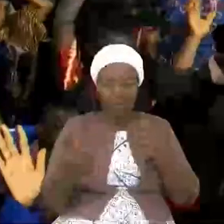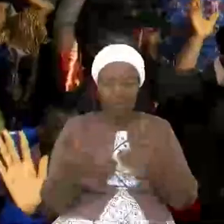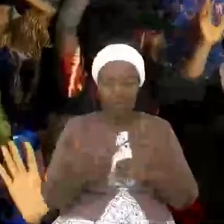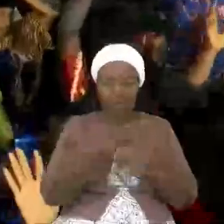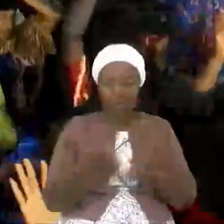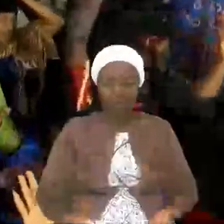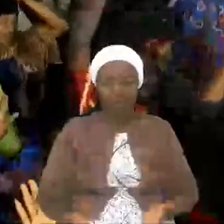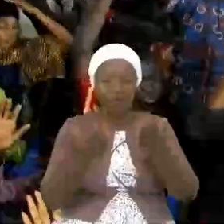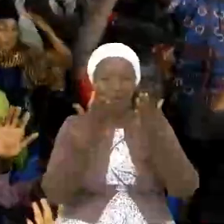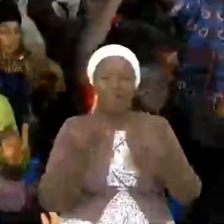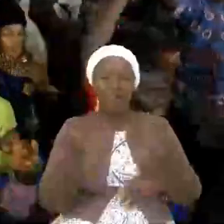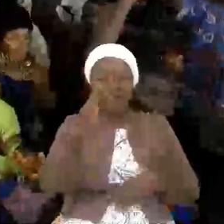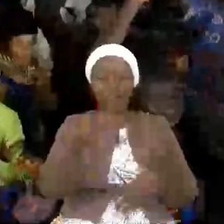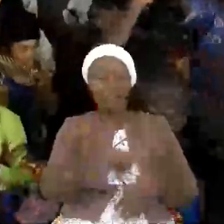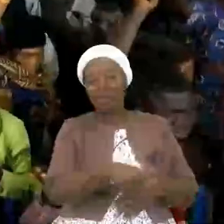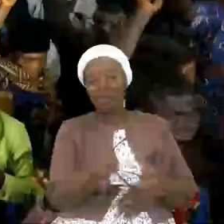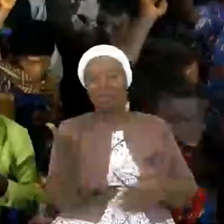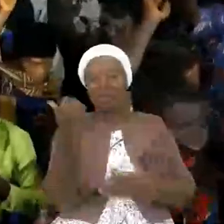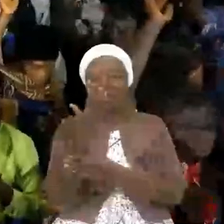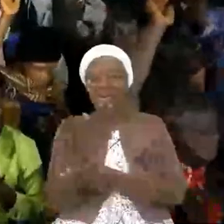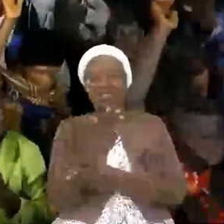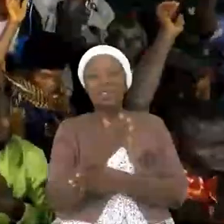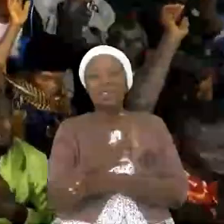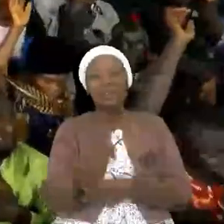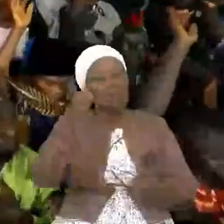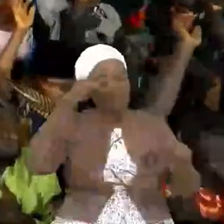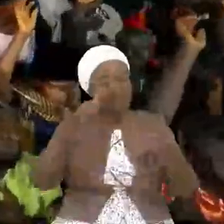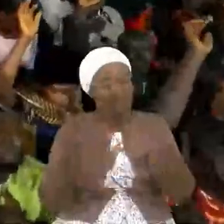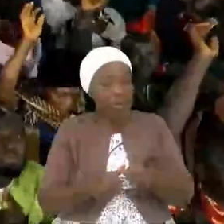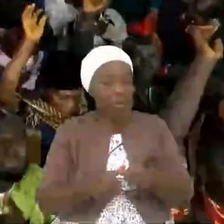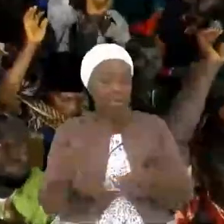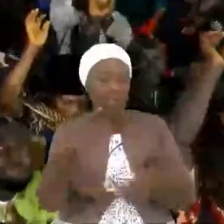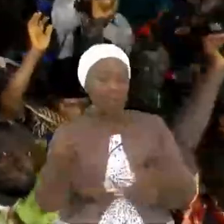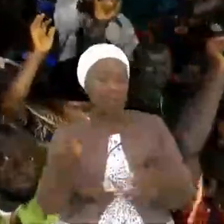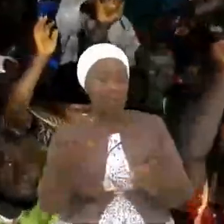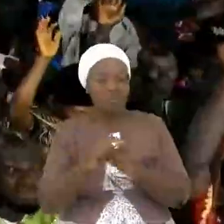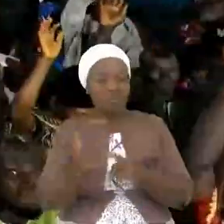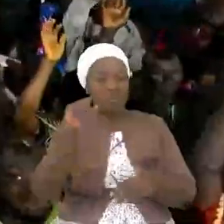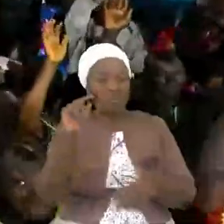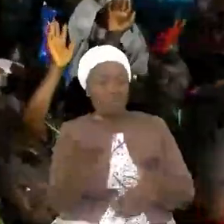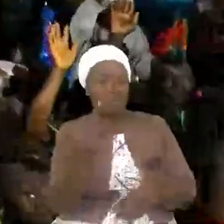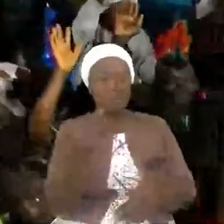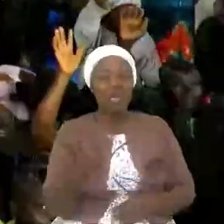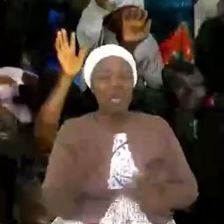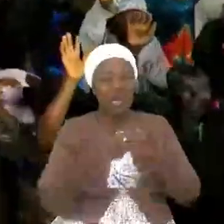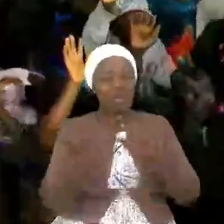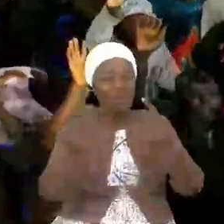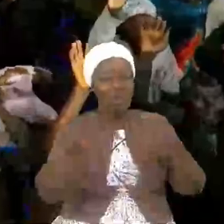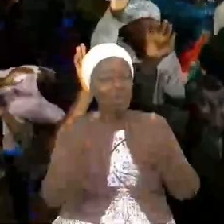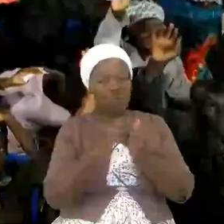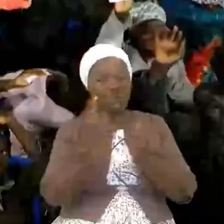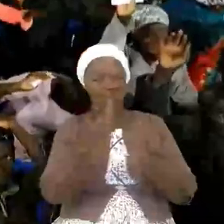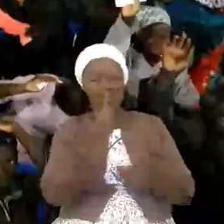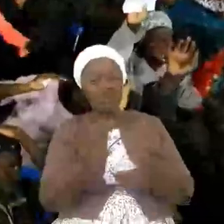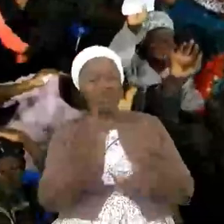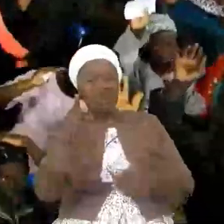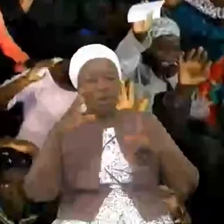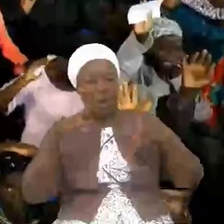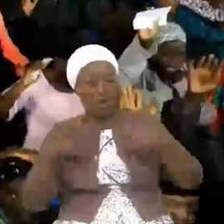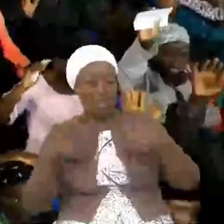Et lève la deuxième main. Rappelle-toi, dis seulement un mot et tu viens avec